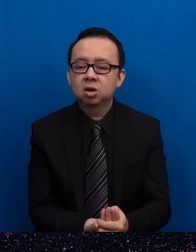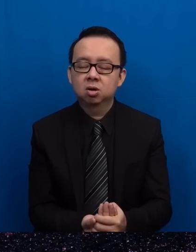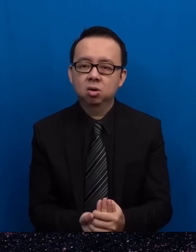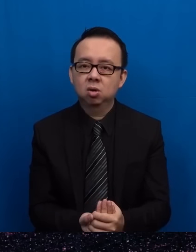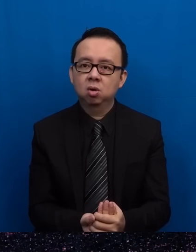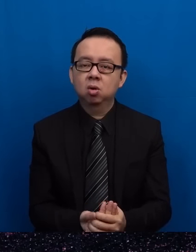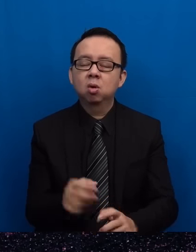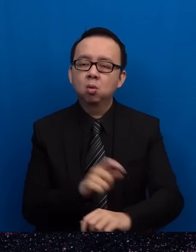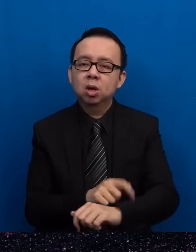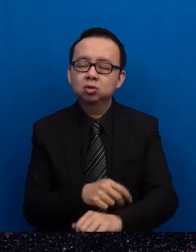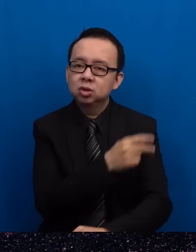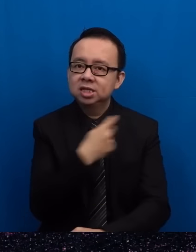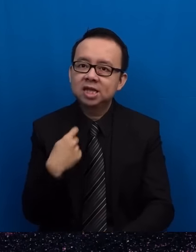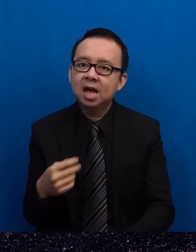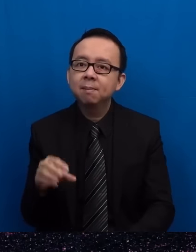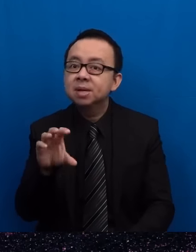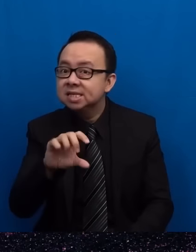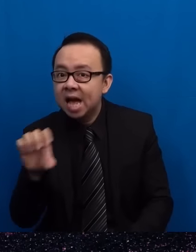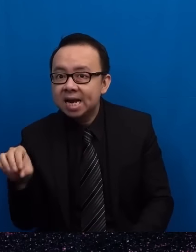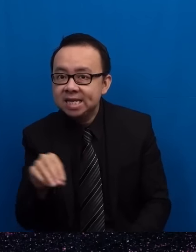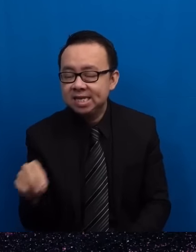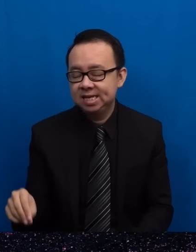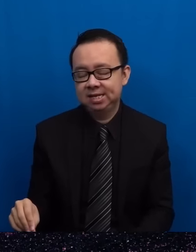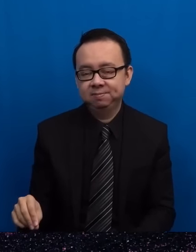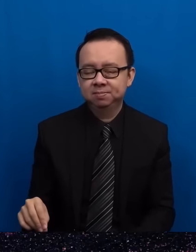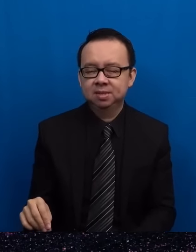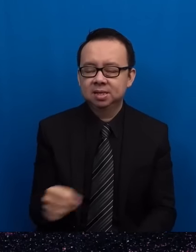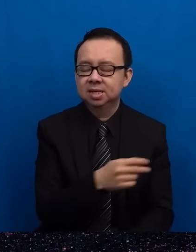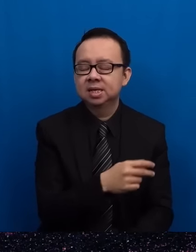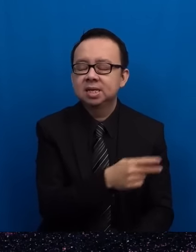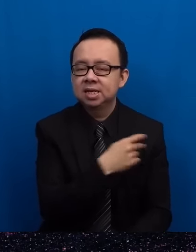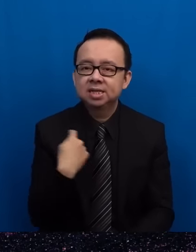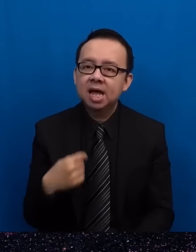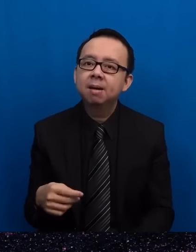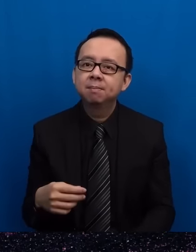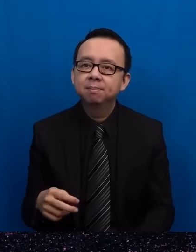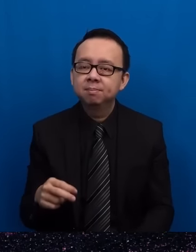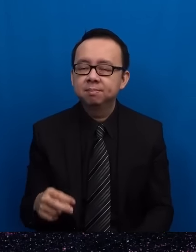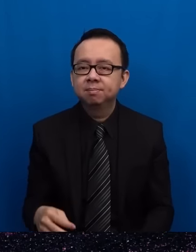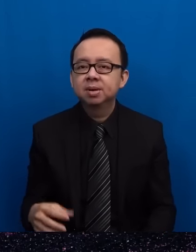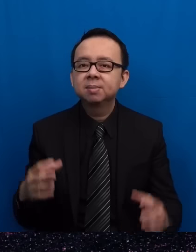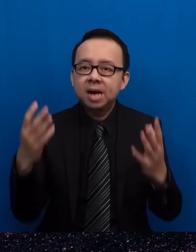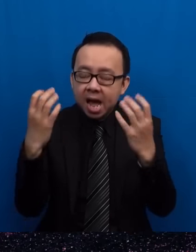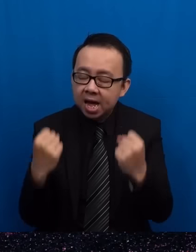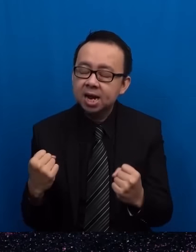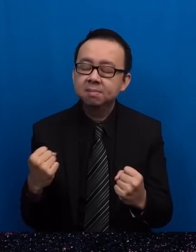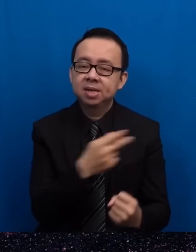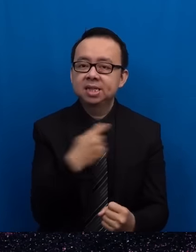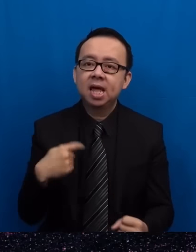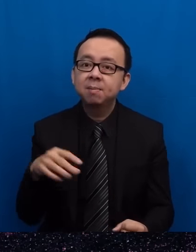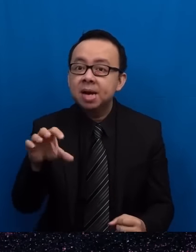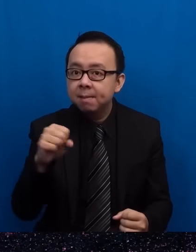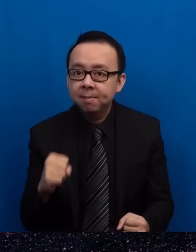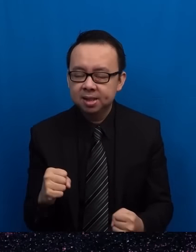juga berdoa, Tuhan semoga aku dapat di toko swalayan, whatever it is, apapun itu yang kita butuhkan. Saya kasih contoh shopping tadi.